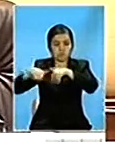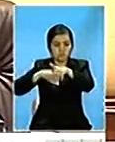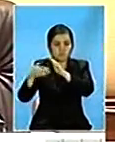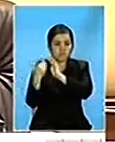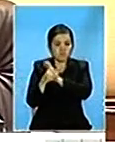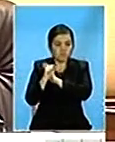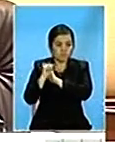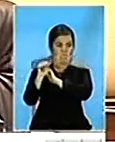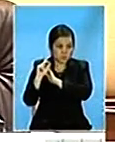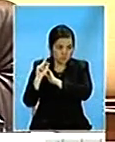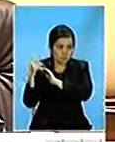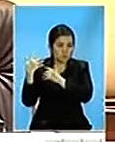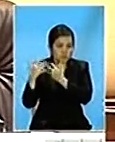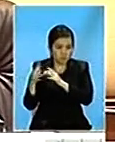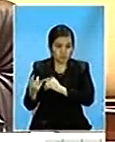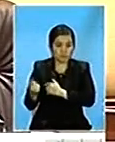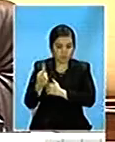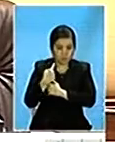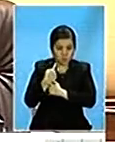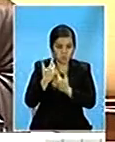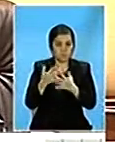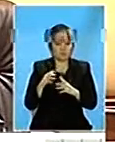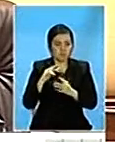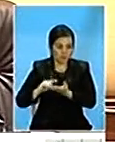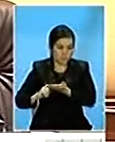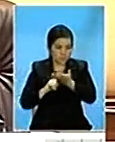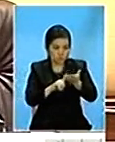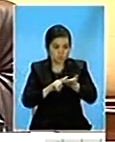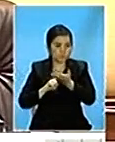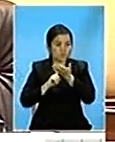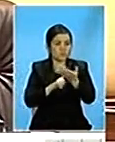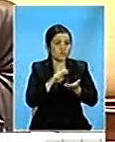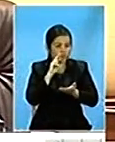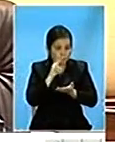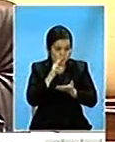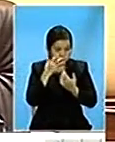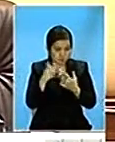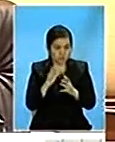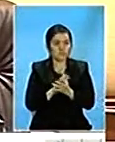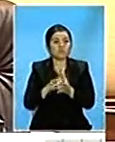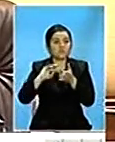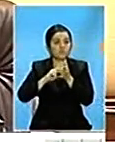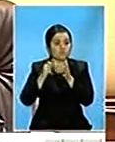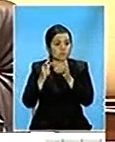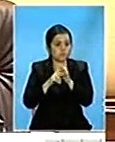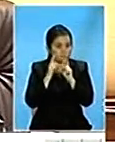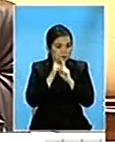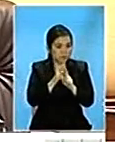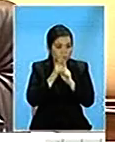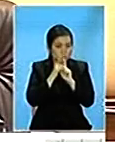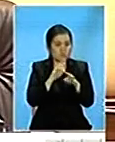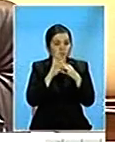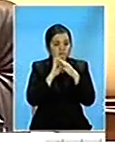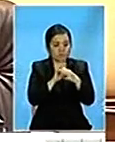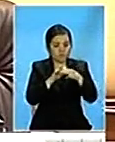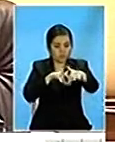แล้วก็ตั้งกระทู้ถามถึงตั้ง2สมัยการประชุมแสดงว่าท่านติดตามเรื่องนี้และก็เป็นห่วงใยพี่น้